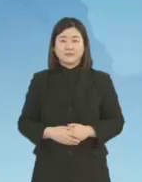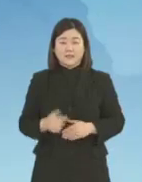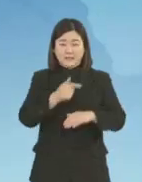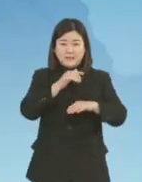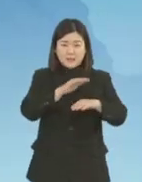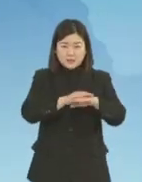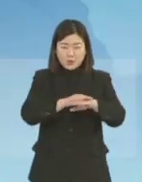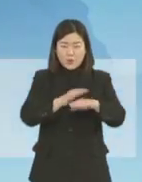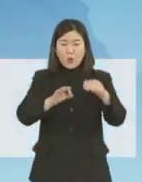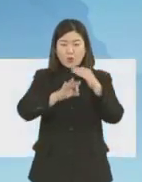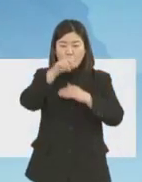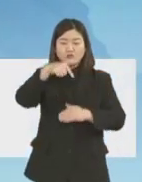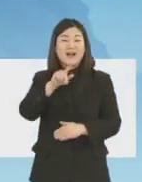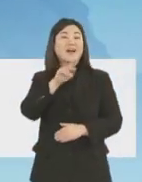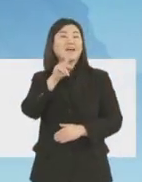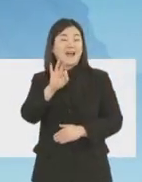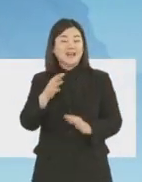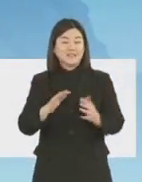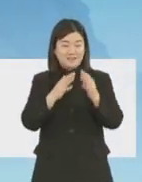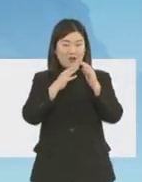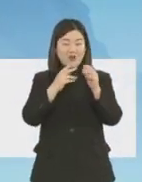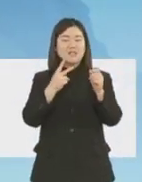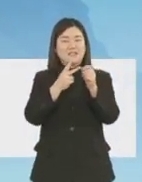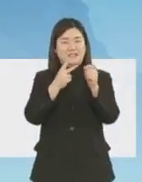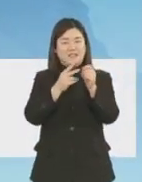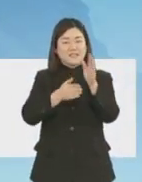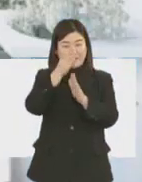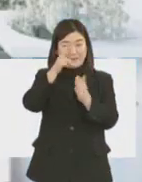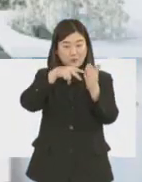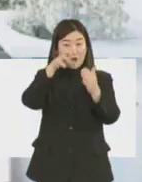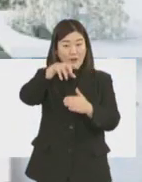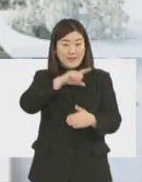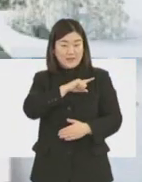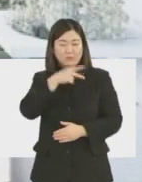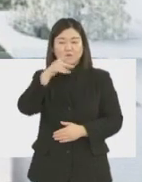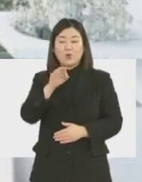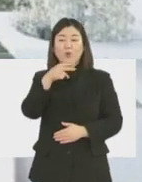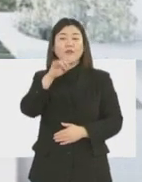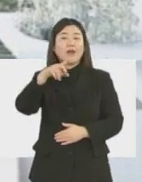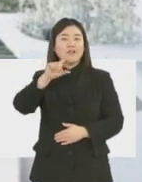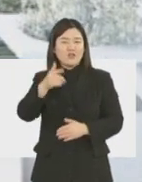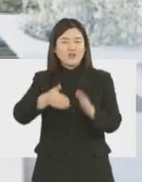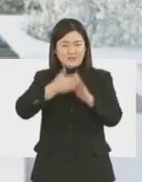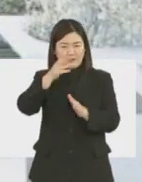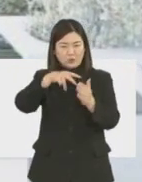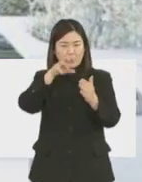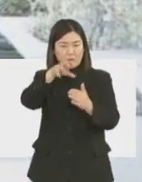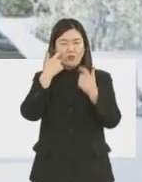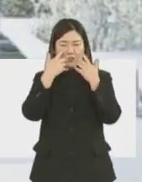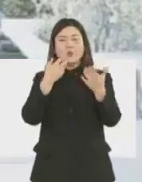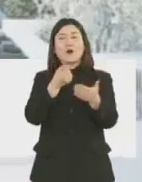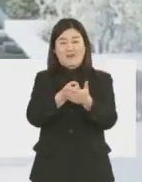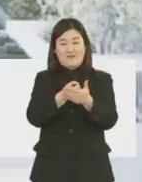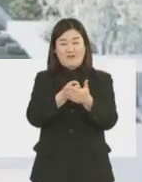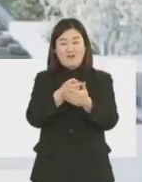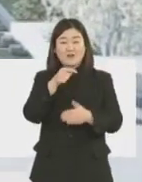대전시가 동구 가양동에 건립중인 j시립도서관 명칭을 동대전 시립도서관으로 확정했습니다